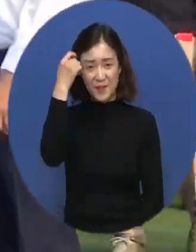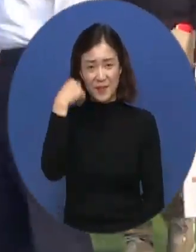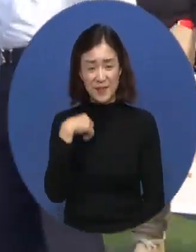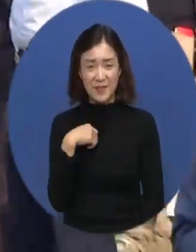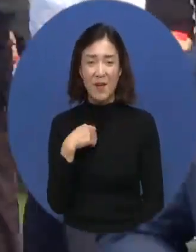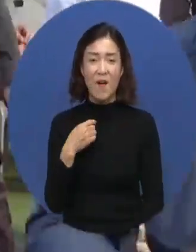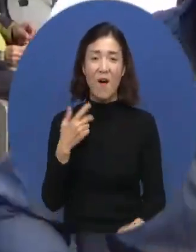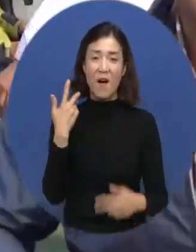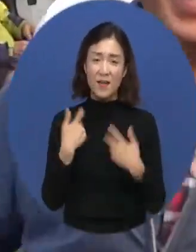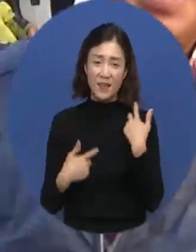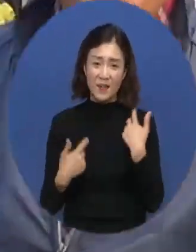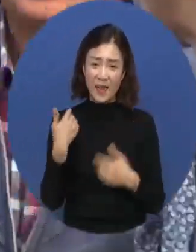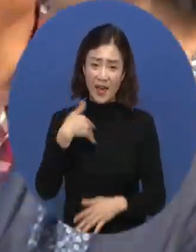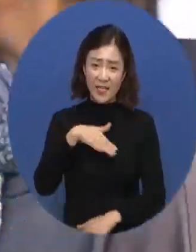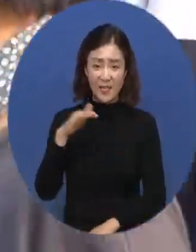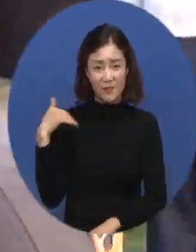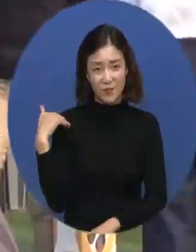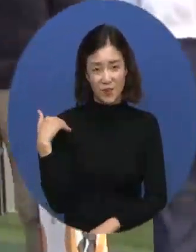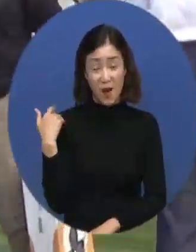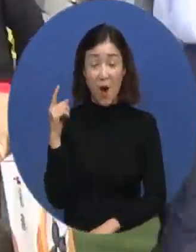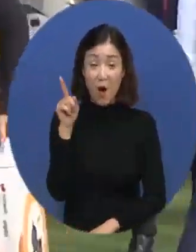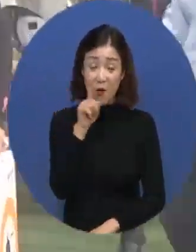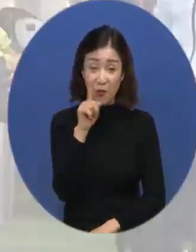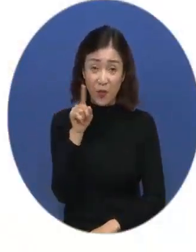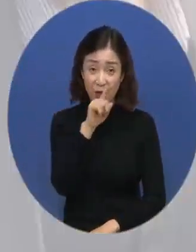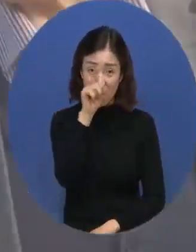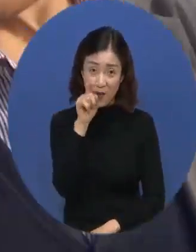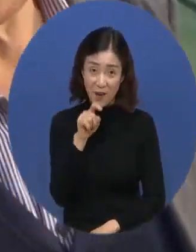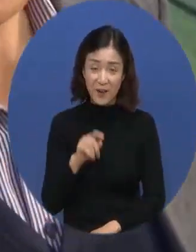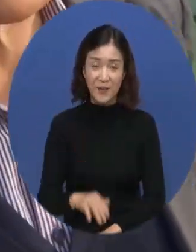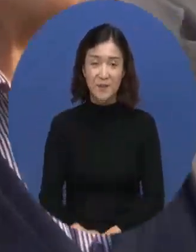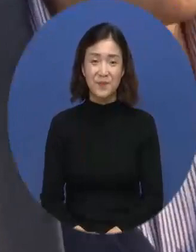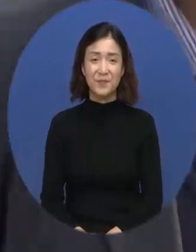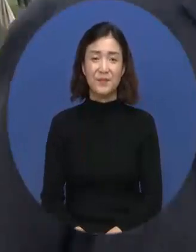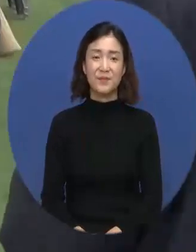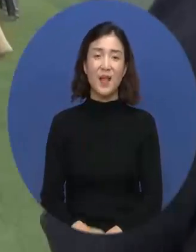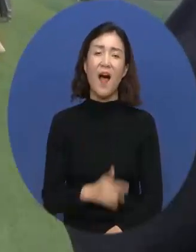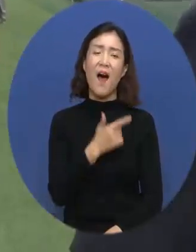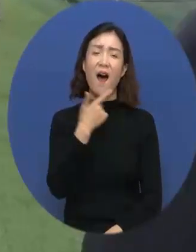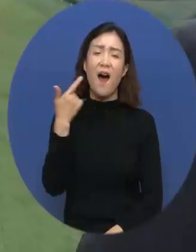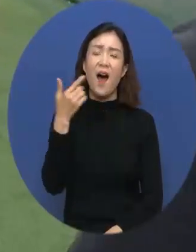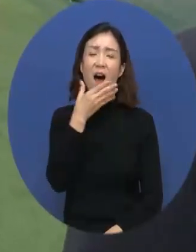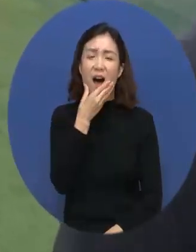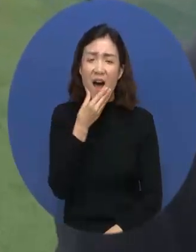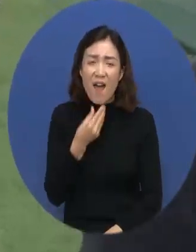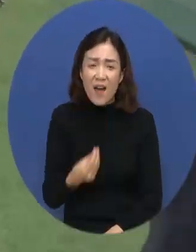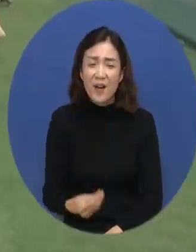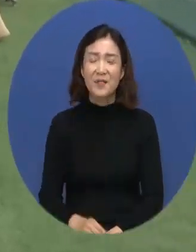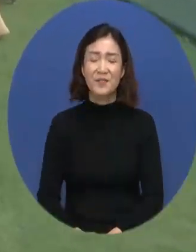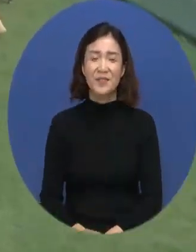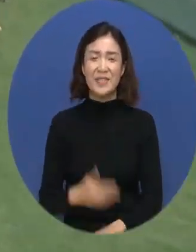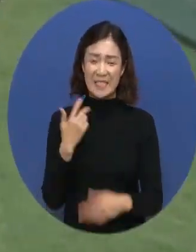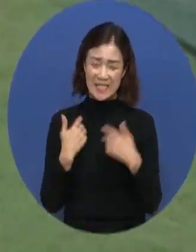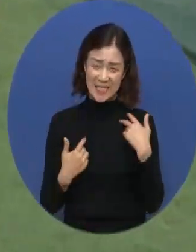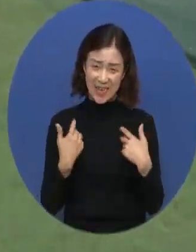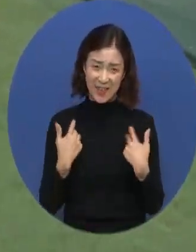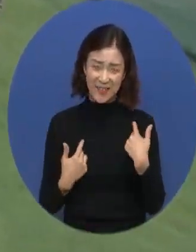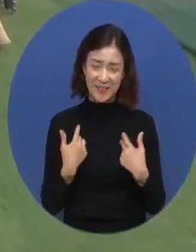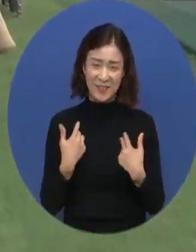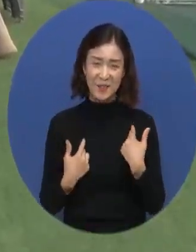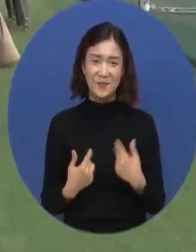즐기고 가셨는지 모르겠네요. 어떠셨나요? 아주 행복했습니다. 즐거웠죠,